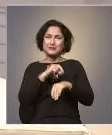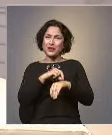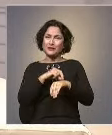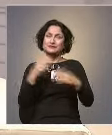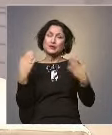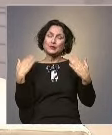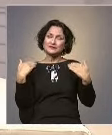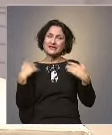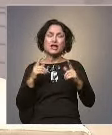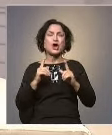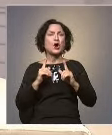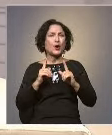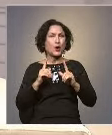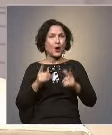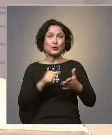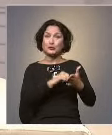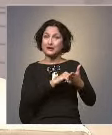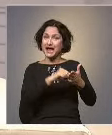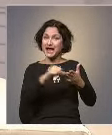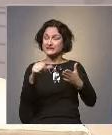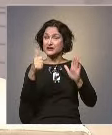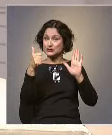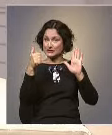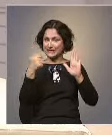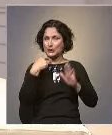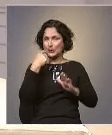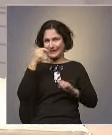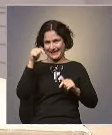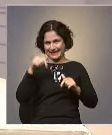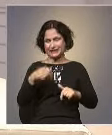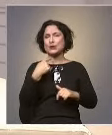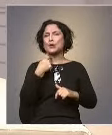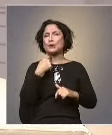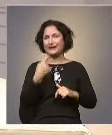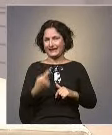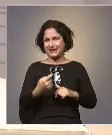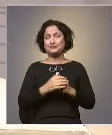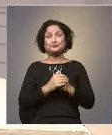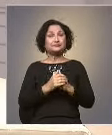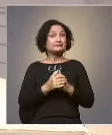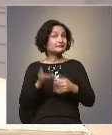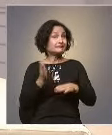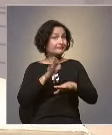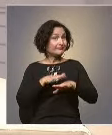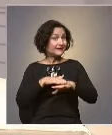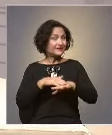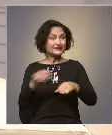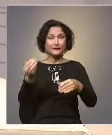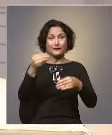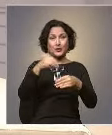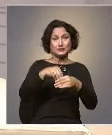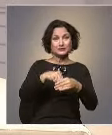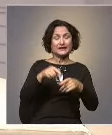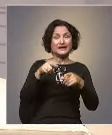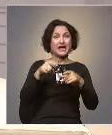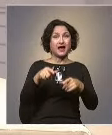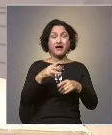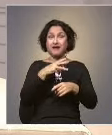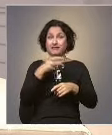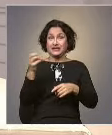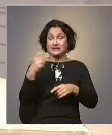който тази година отбеляза своята 60 годишнина. Факта на включване на тази